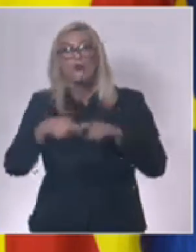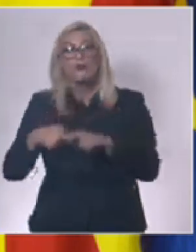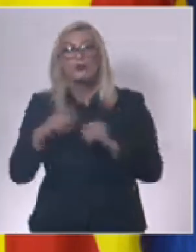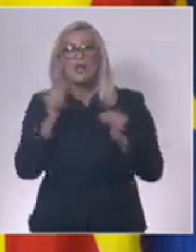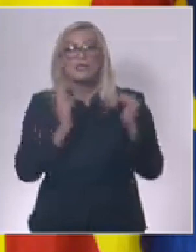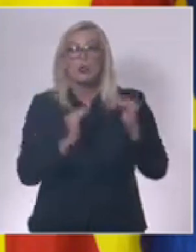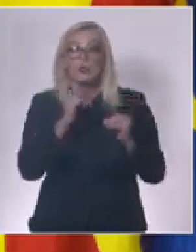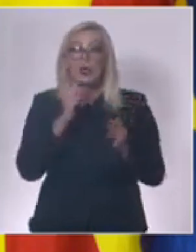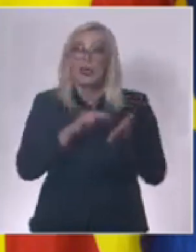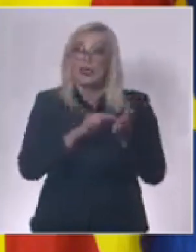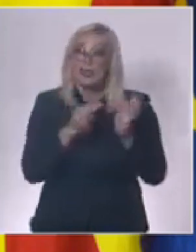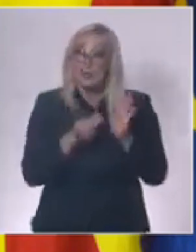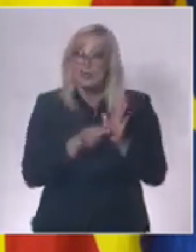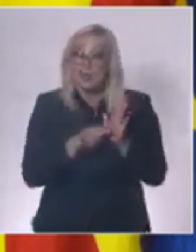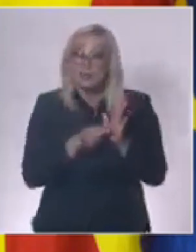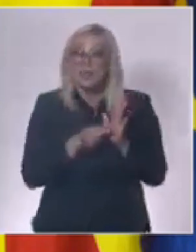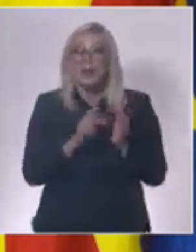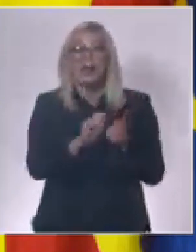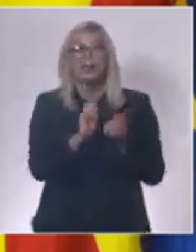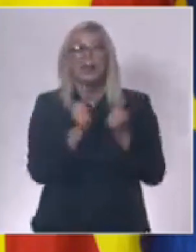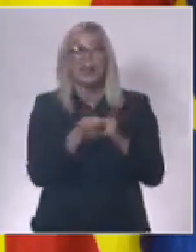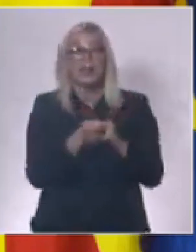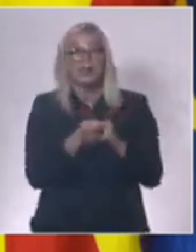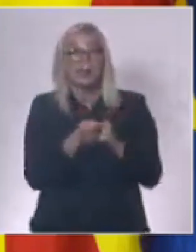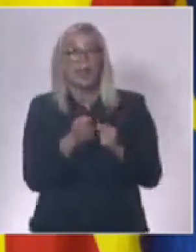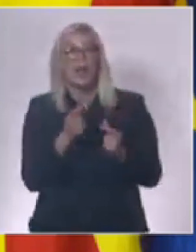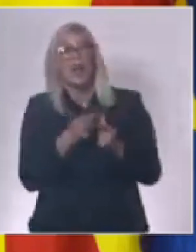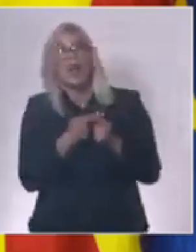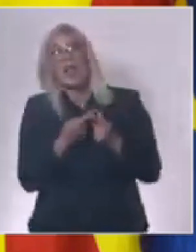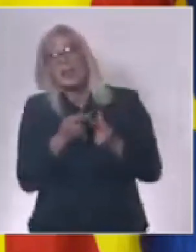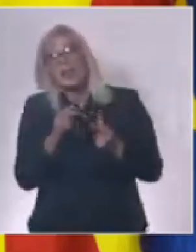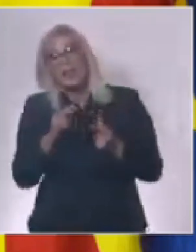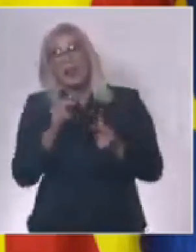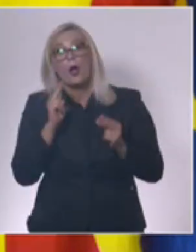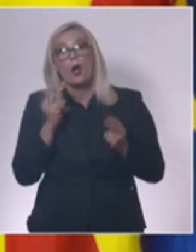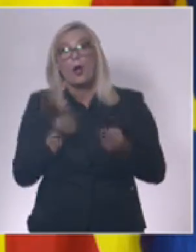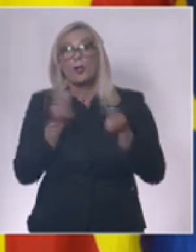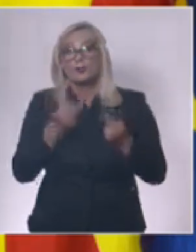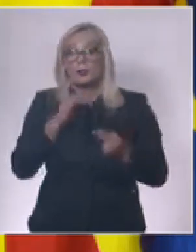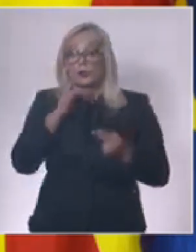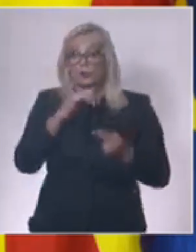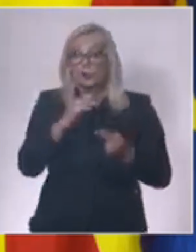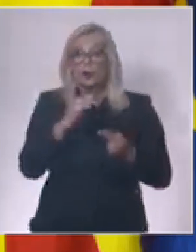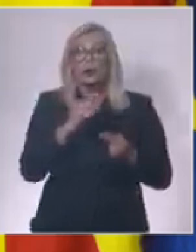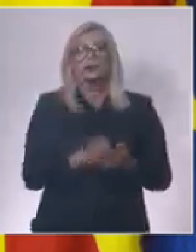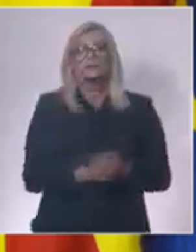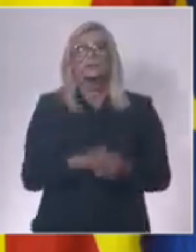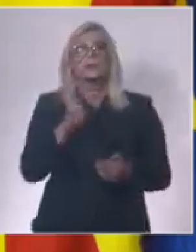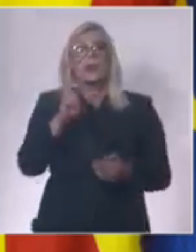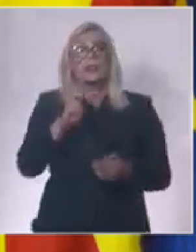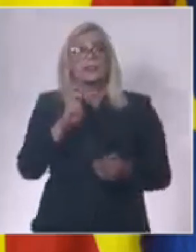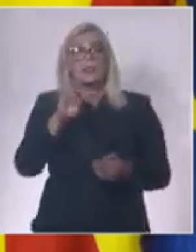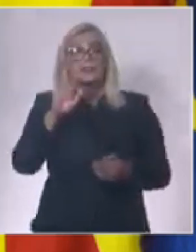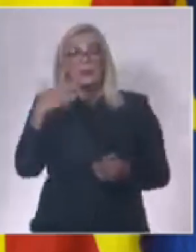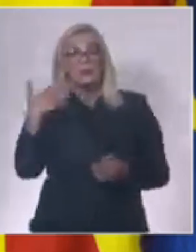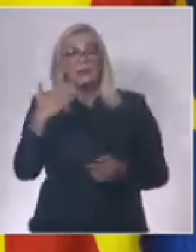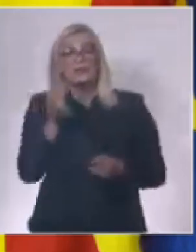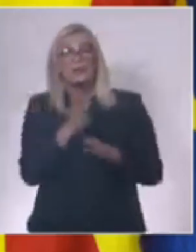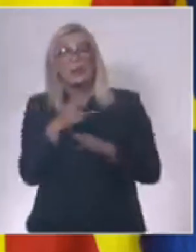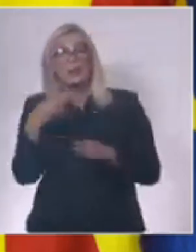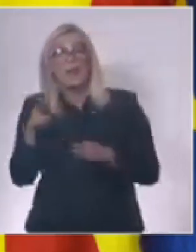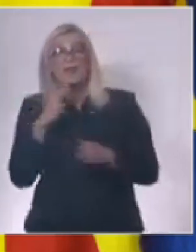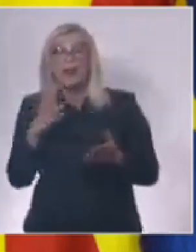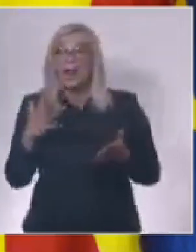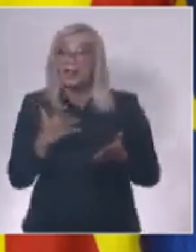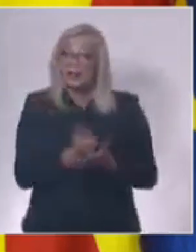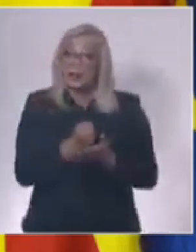за планираните реформи. Или со други зборови, а со заокружени бројки, 250 милиони евра ќе се